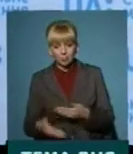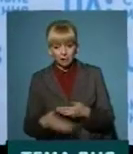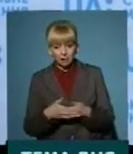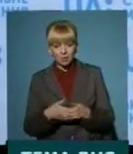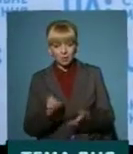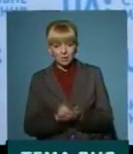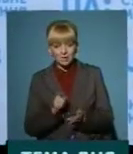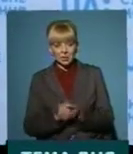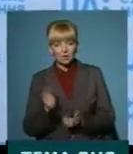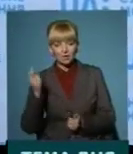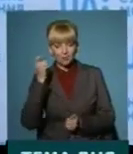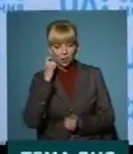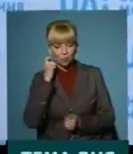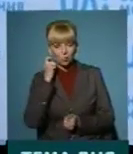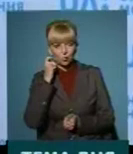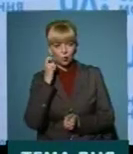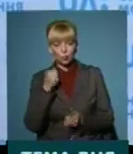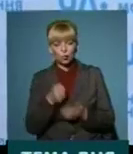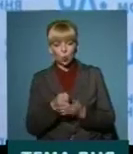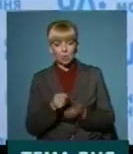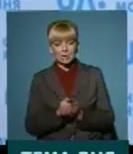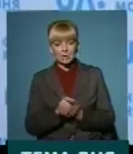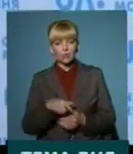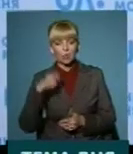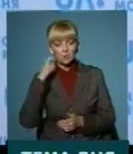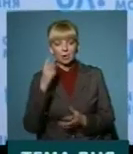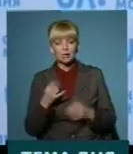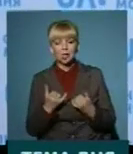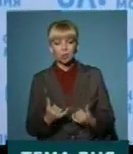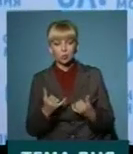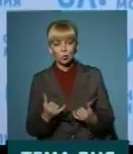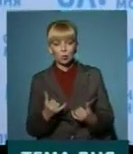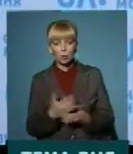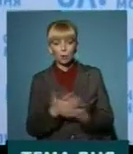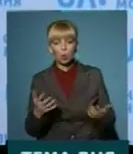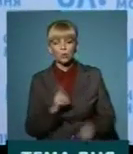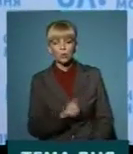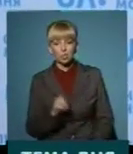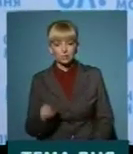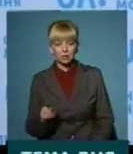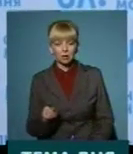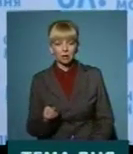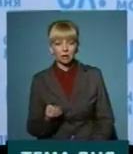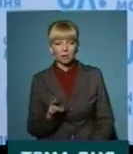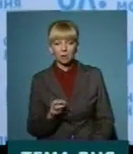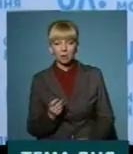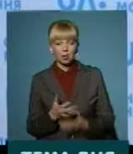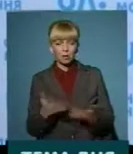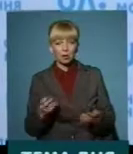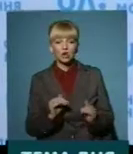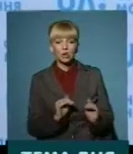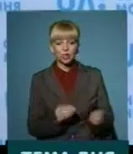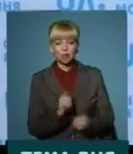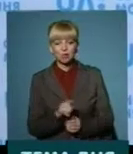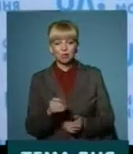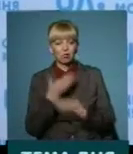зараз ну, підходить їм той пенсійний вік. На сьогодні більшість із них ну, не більшість, але частина